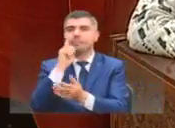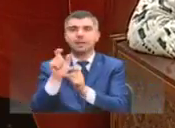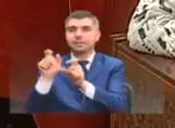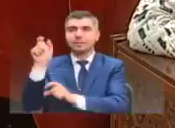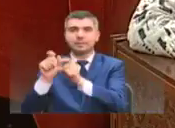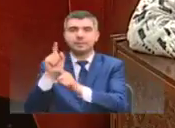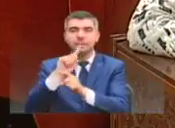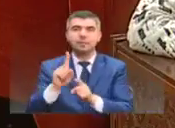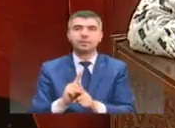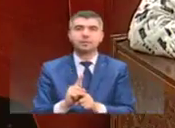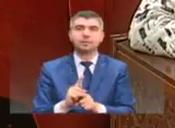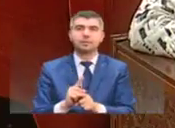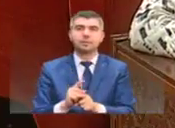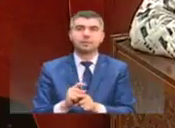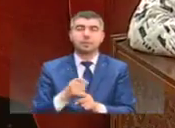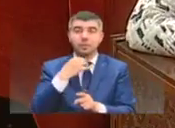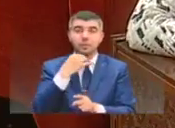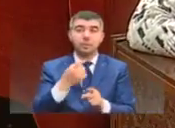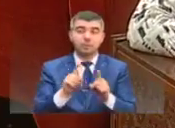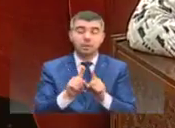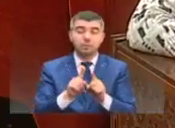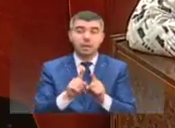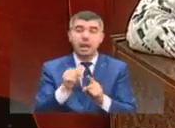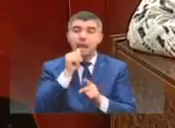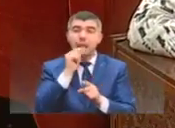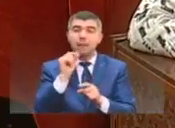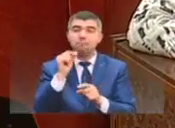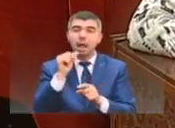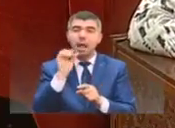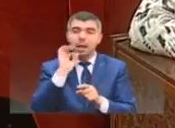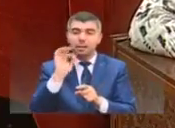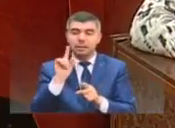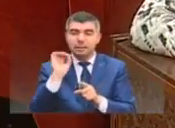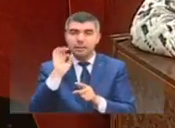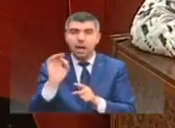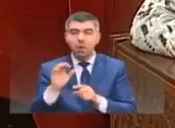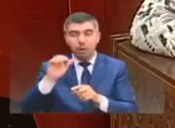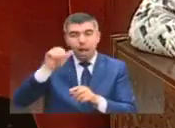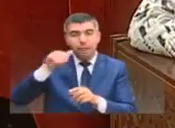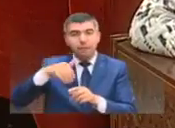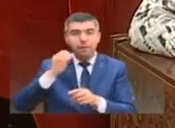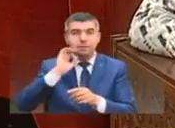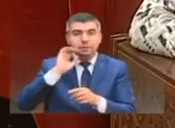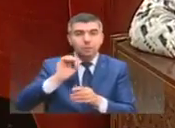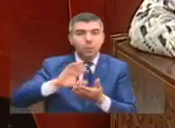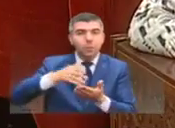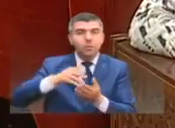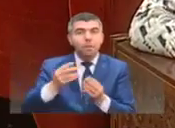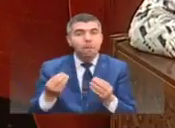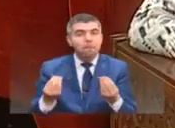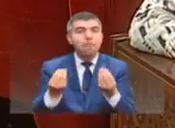محطة ديال إزالة الملوحة اللي كيشرف عليها المكتب، كاين السد، الآن خصنا حلول على الأقل اللي تنخرط فيها الساكنة وتنخرط فيها